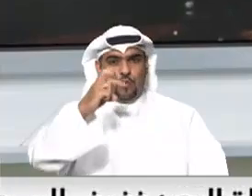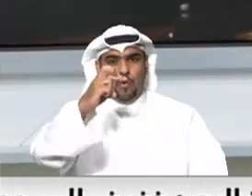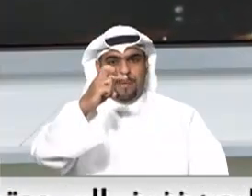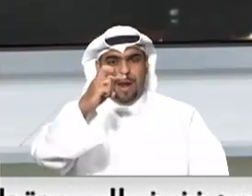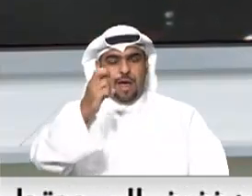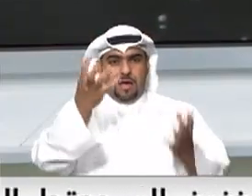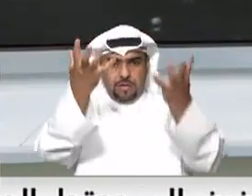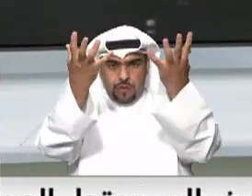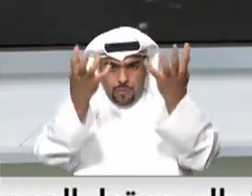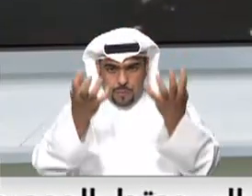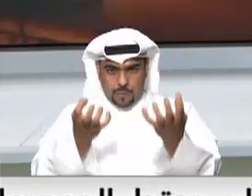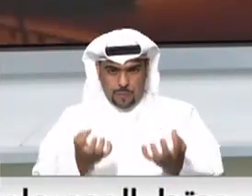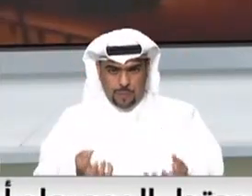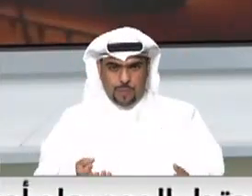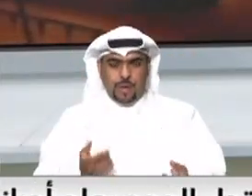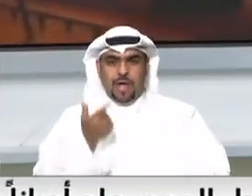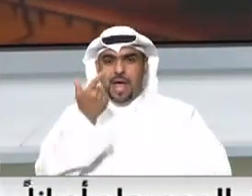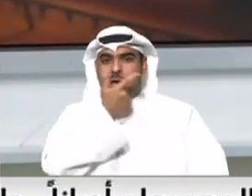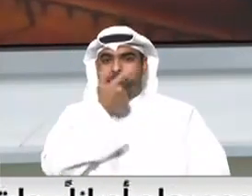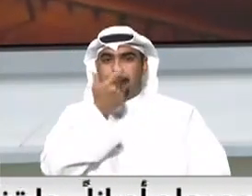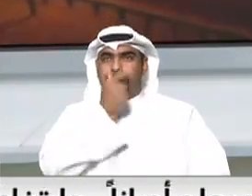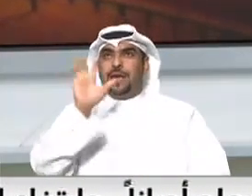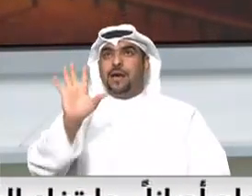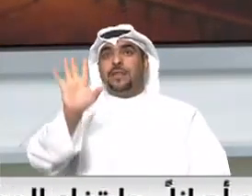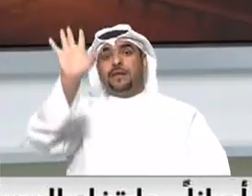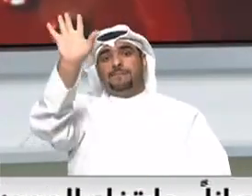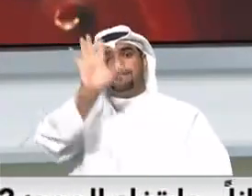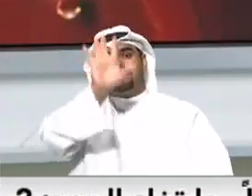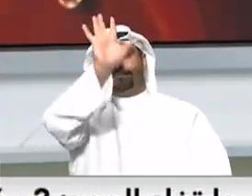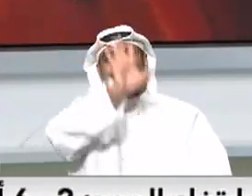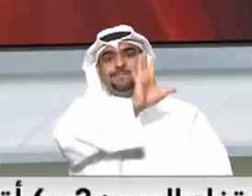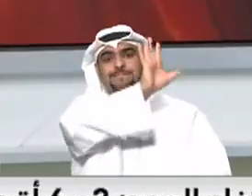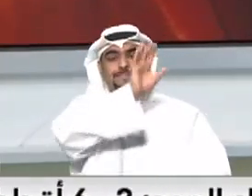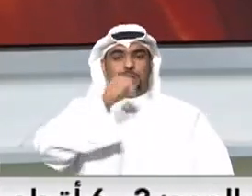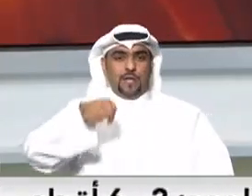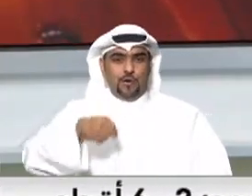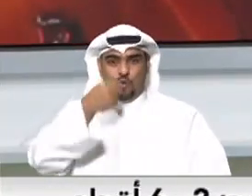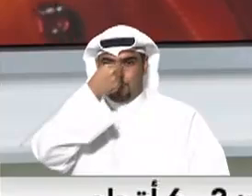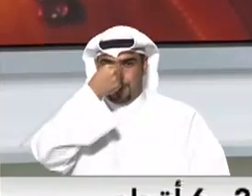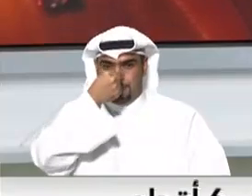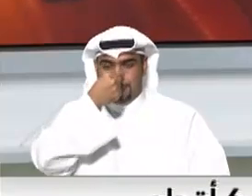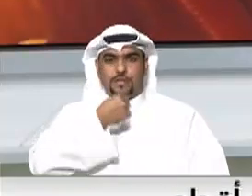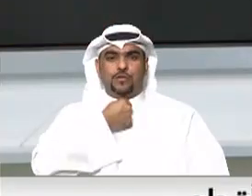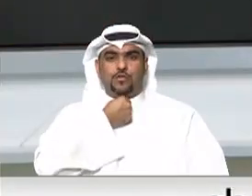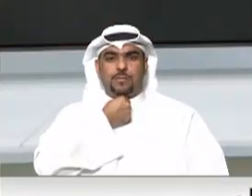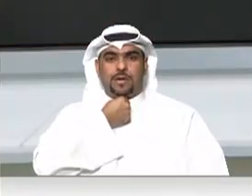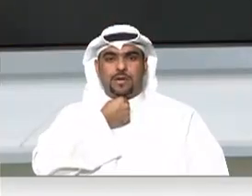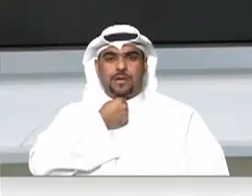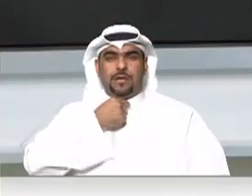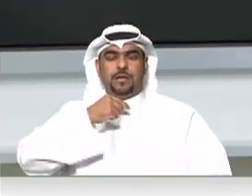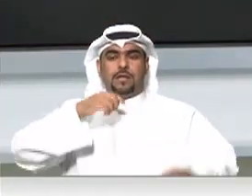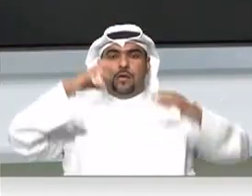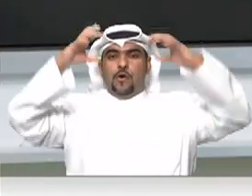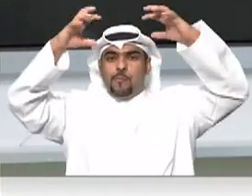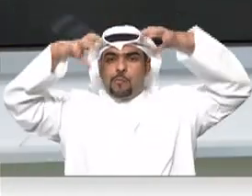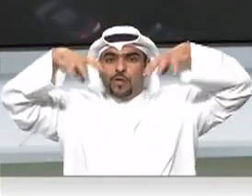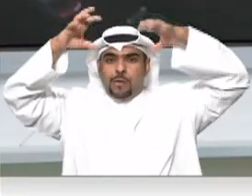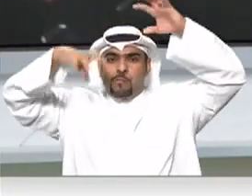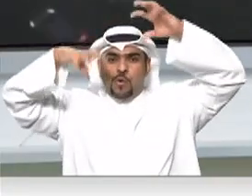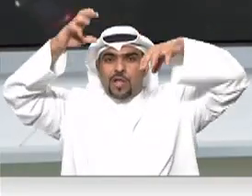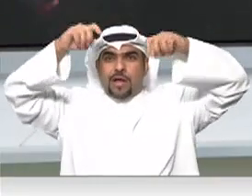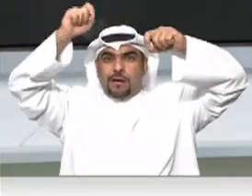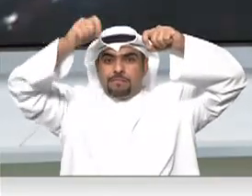الصحراويه المكشوفه عبور السحب ايضا راح يستمر ويانا اليوم مباشر وايضا فرص الامطار المتفرقه فرص انها تكون رعديه احيانا